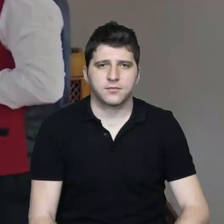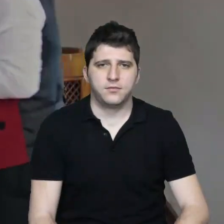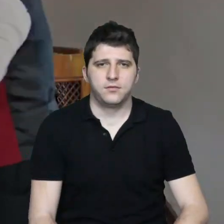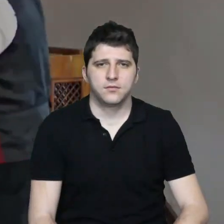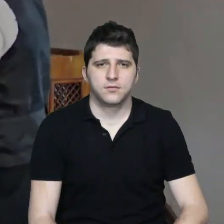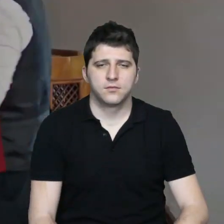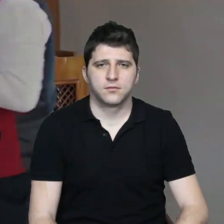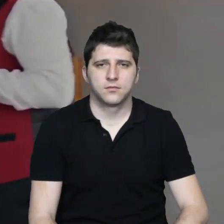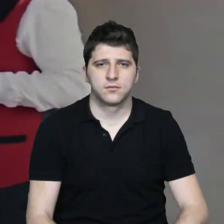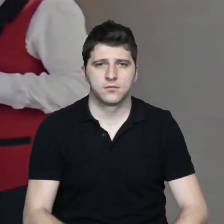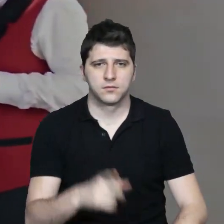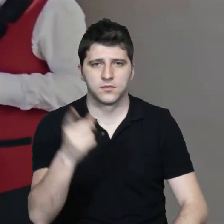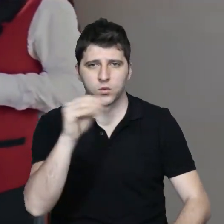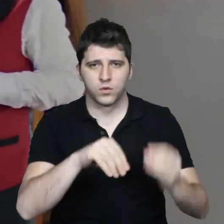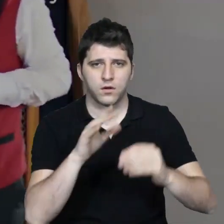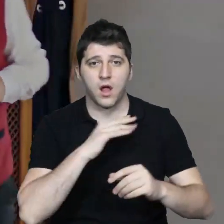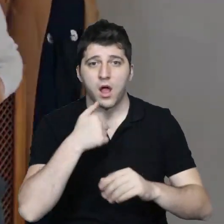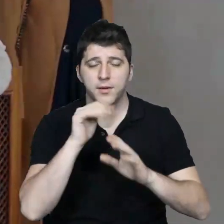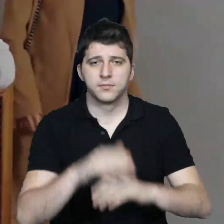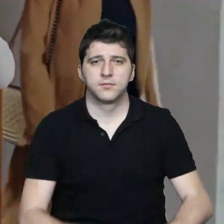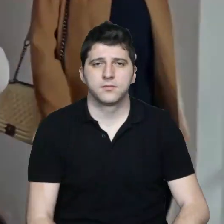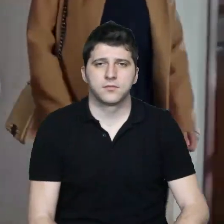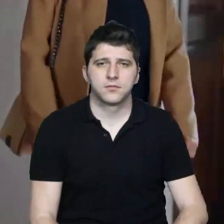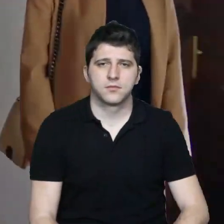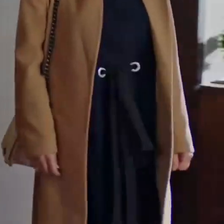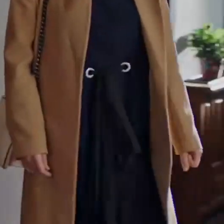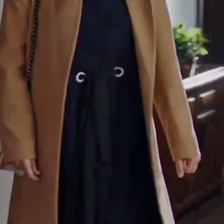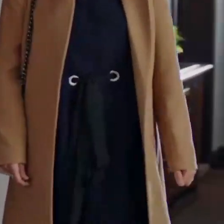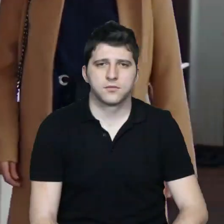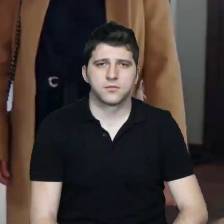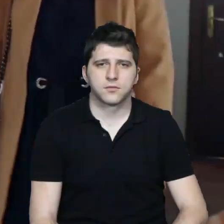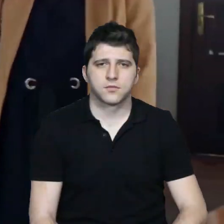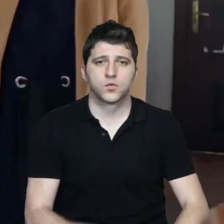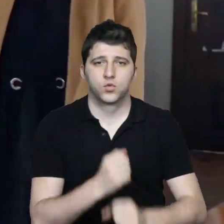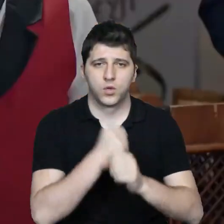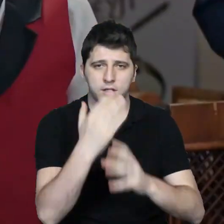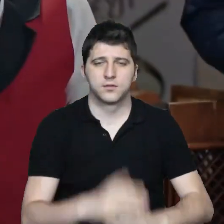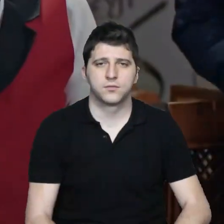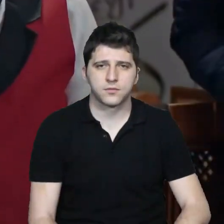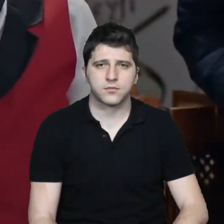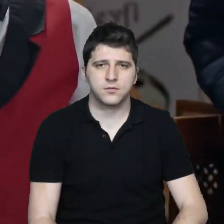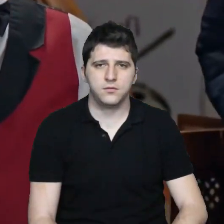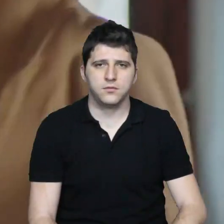gelmişti. Bunu sucuk koydun mu sen? Abi. Alevler indi. Oral tepsiyi kaldırdı. Günaydın.